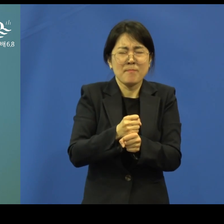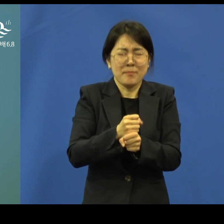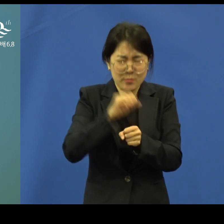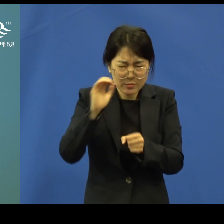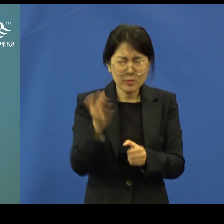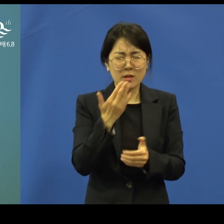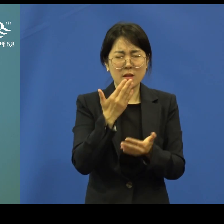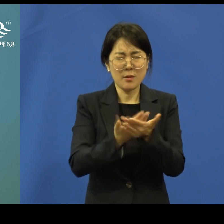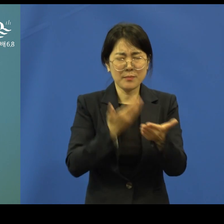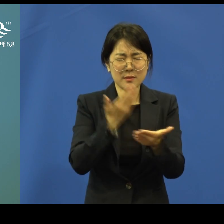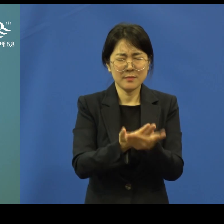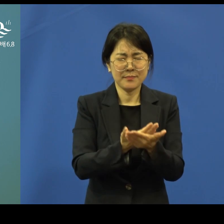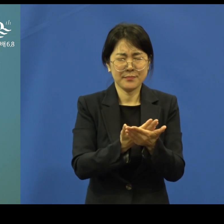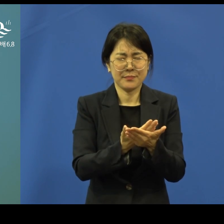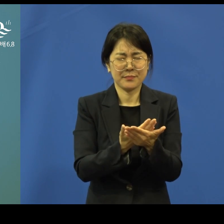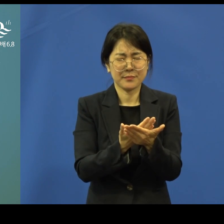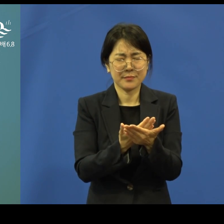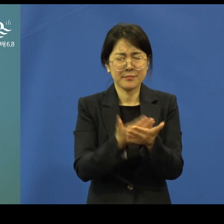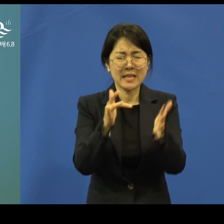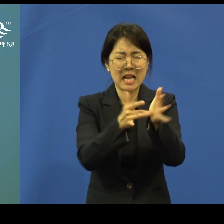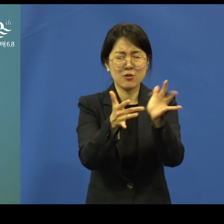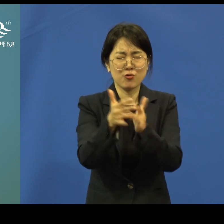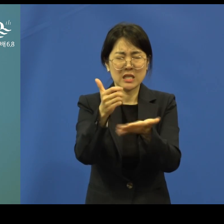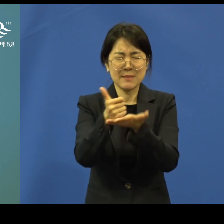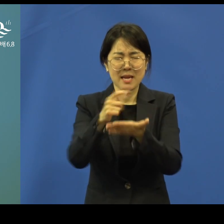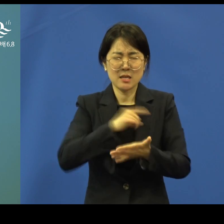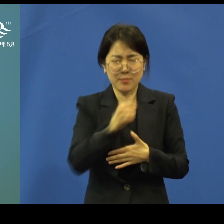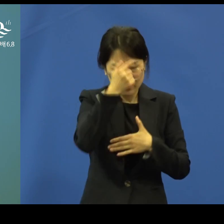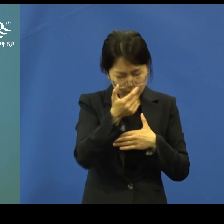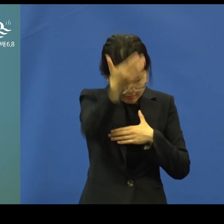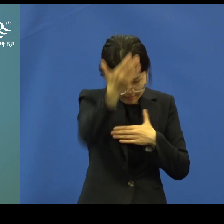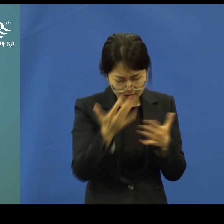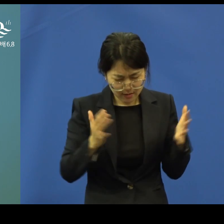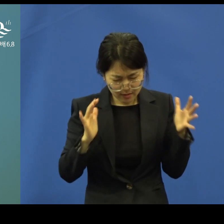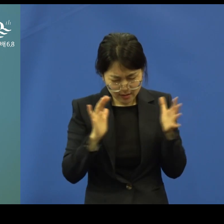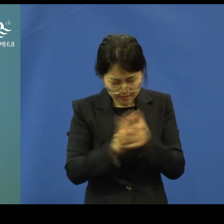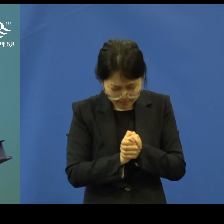하나님의 백성들 되게 하여 주시옵소서. 예수님의 이름으로 기도하옵나이다. 아멘.